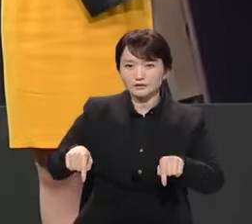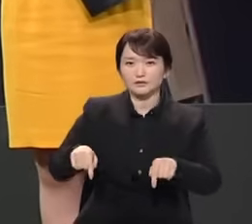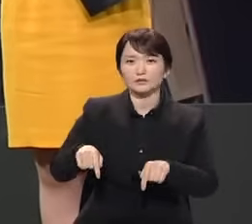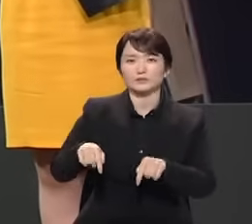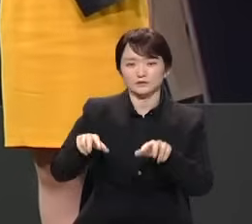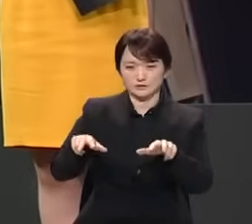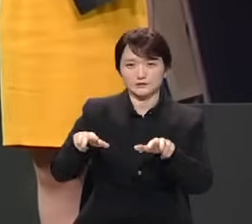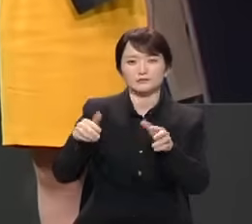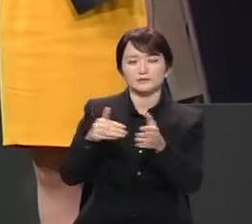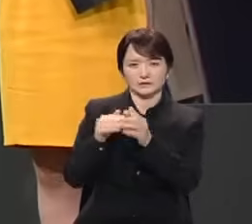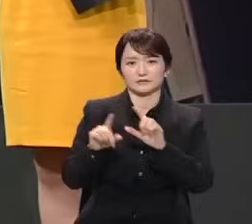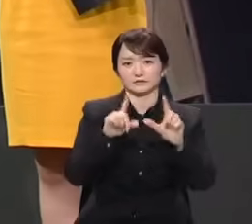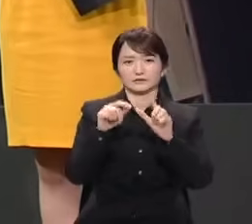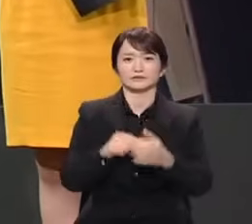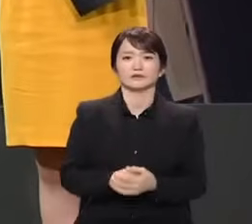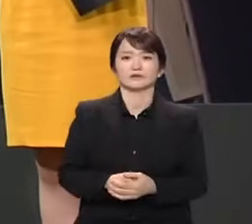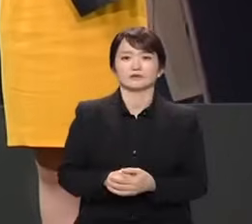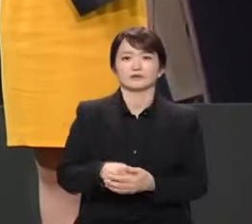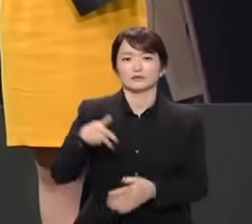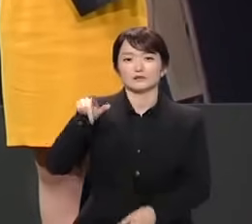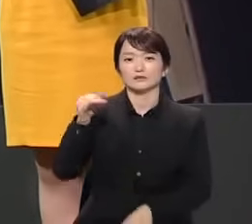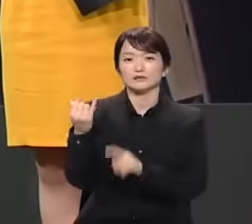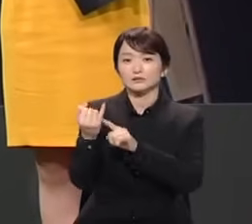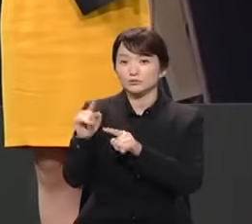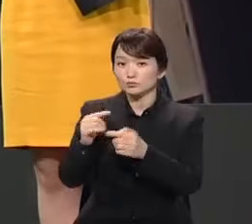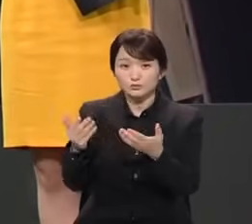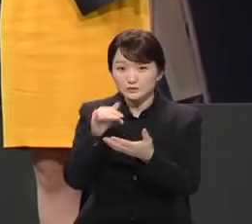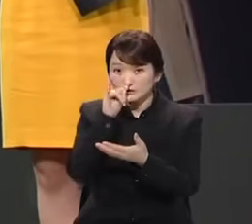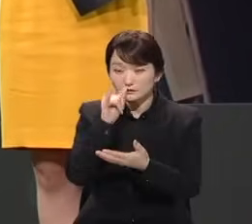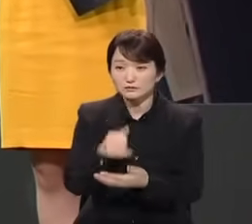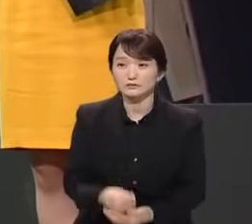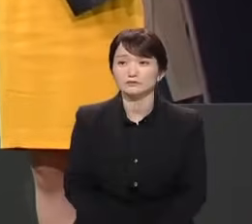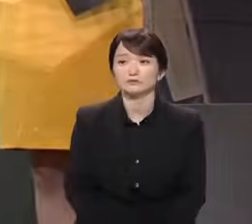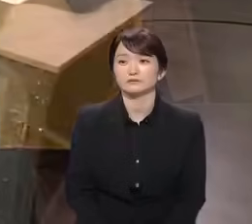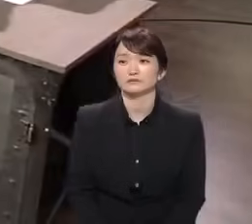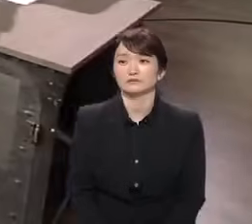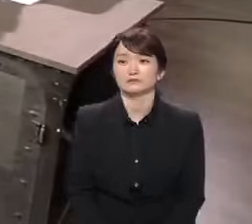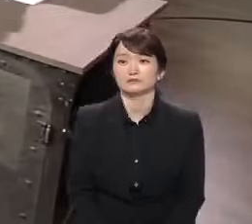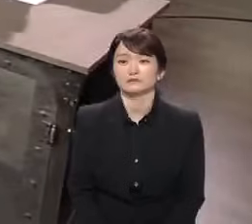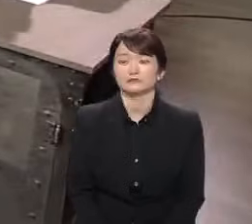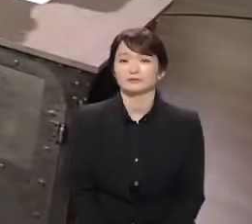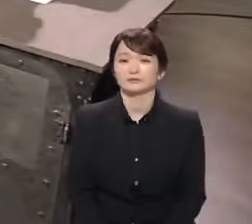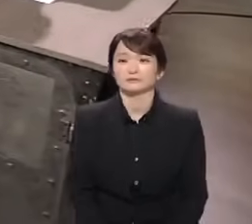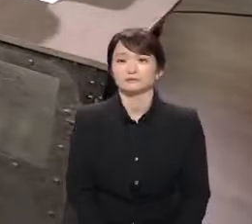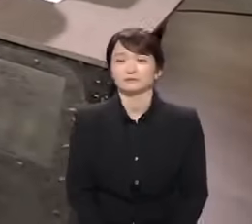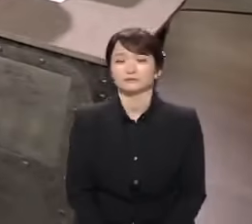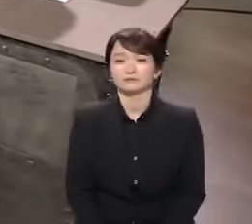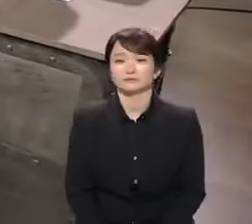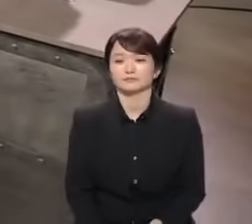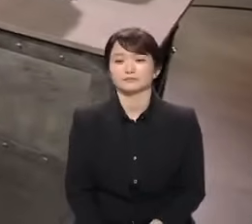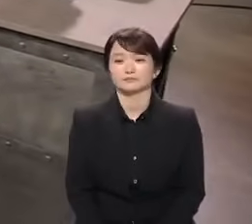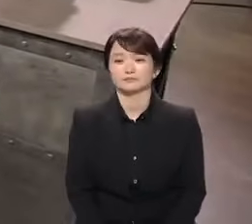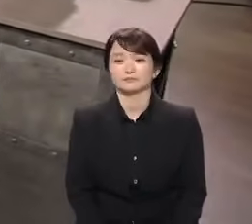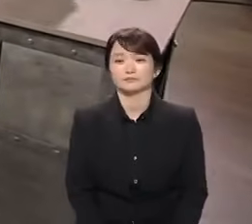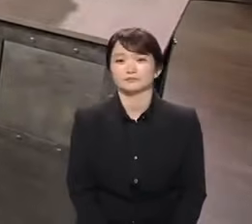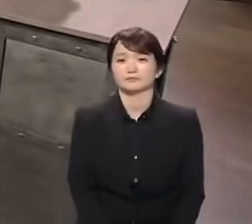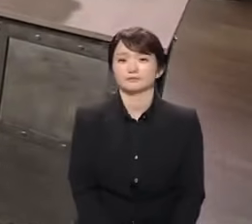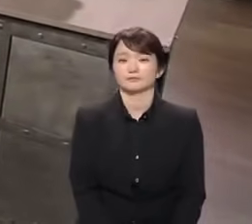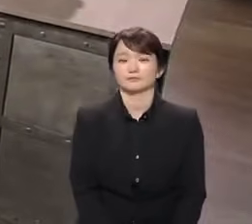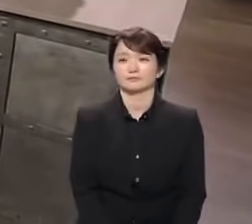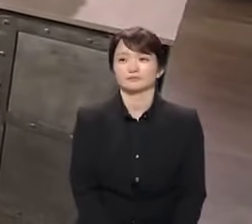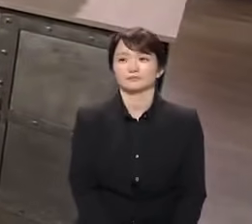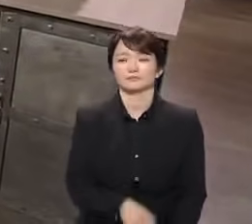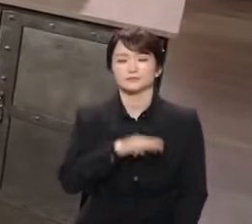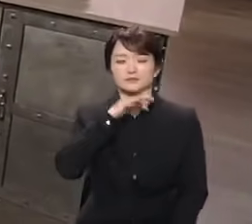하는데요. 대체 그동안 장 씨에게 무슨 일이 있었던 걸까요? 자, 바로 시작을 해보죠. 네, 이번